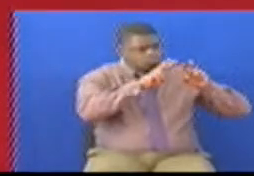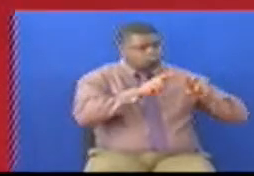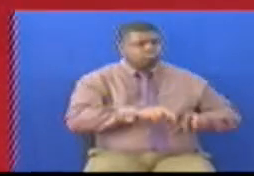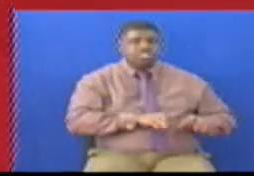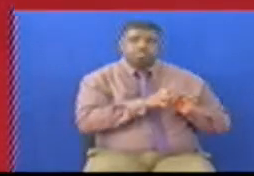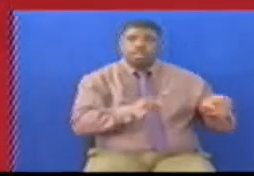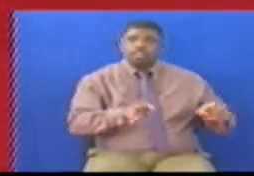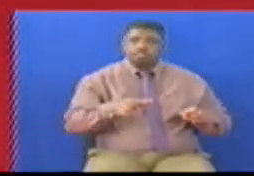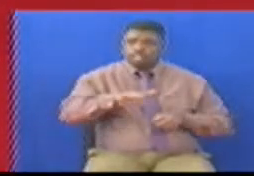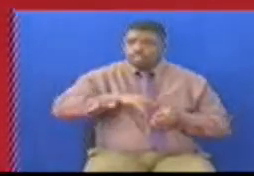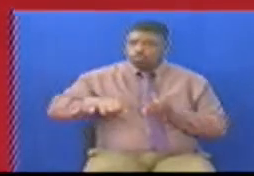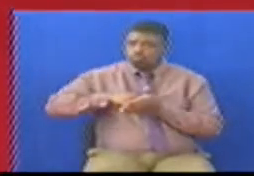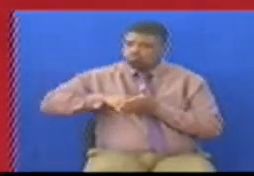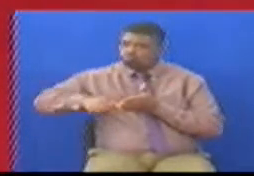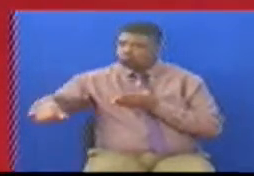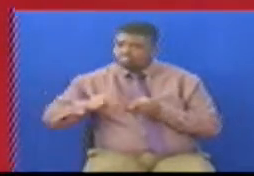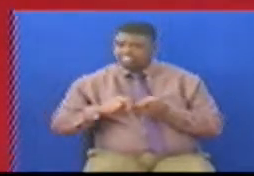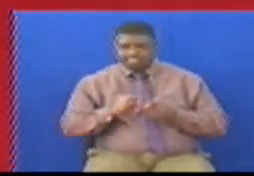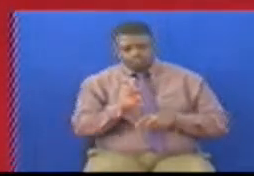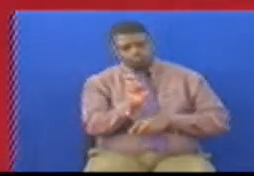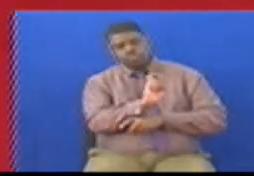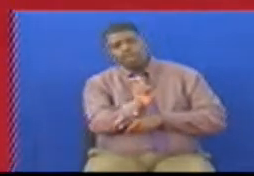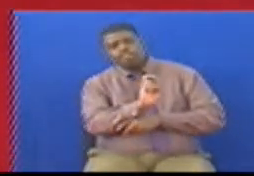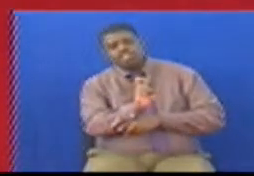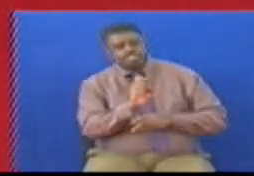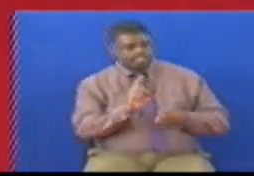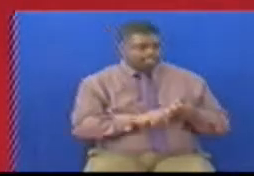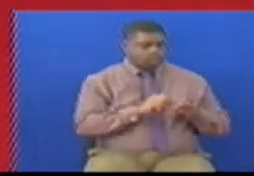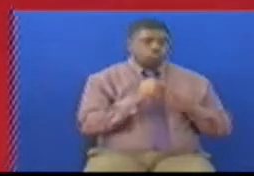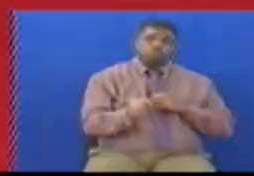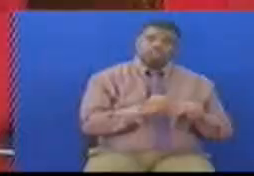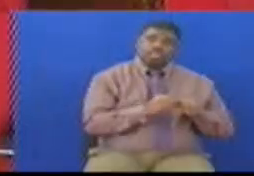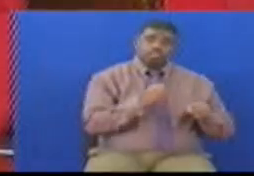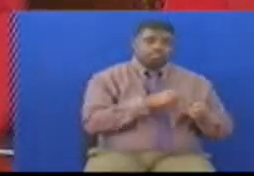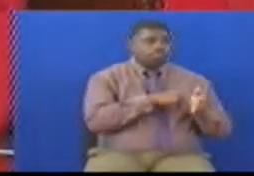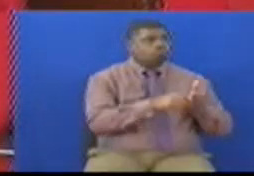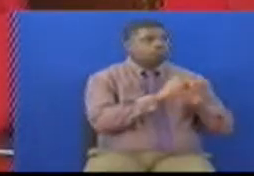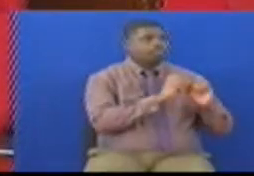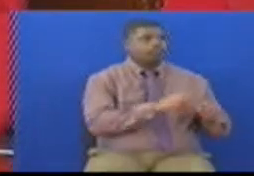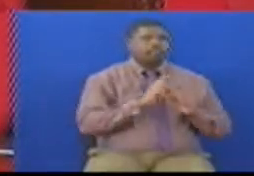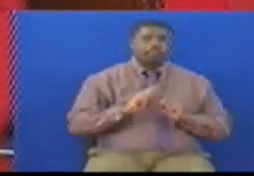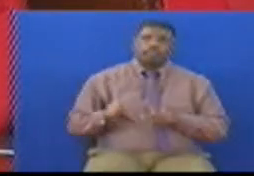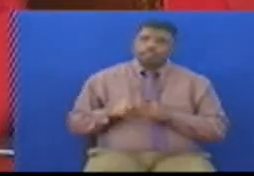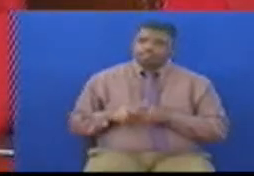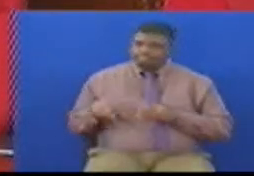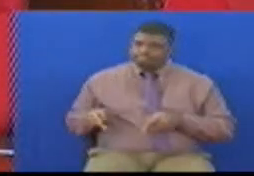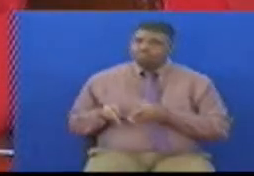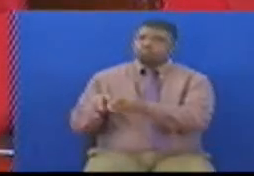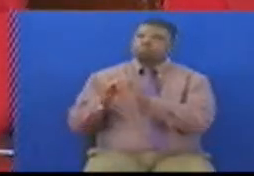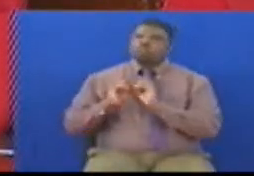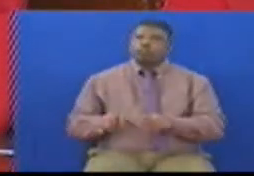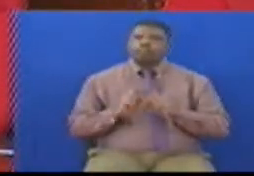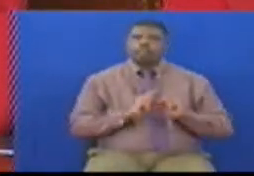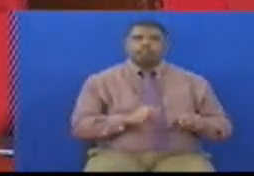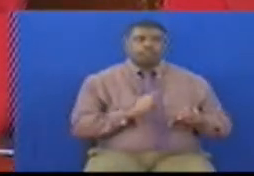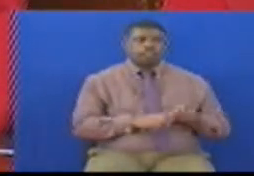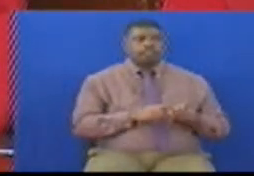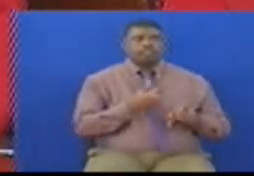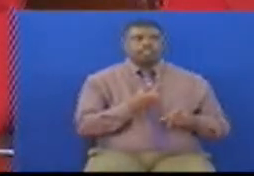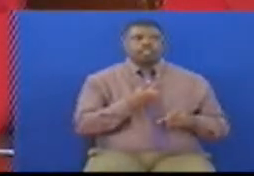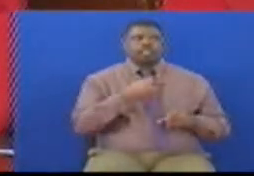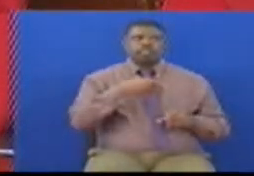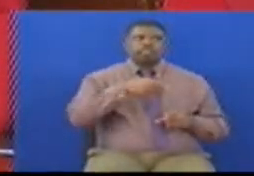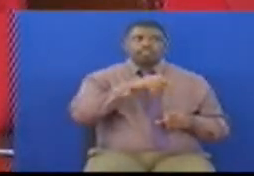eneo la manunuzi, usimamizi na utendaji wa mfumo mbalimbali na utendaji wa mifumo mbalimbali ya TPA.